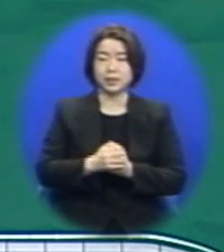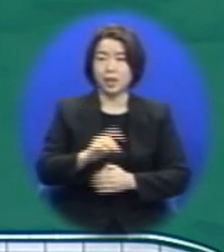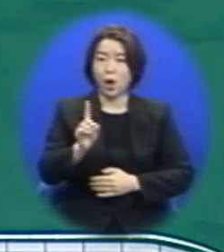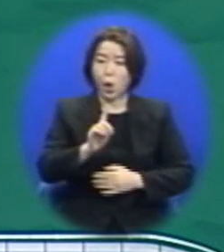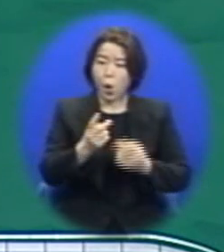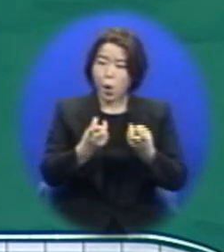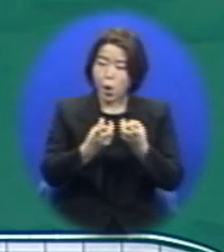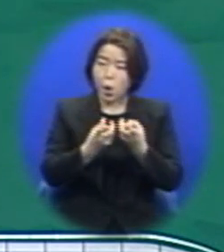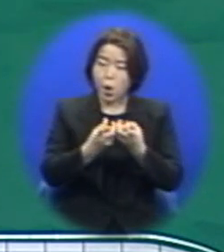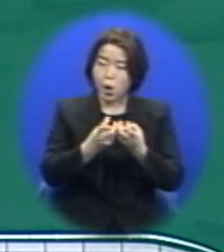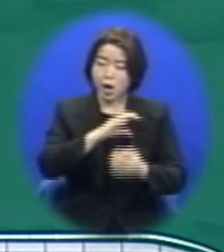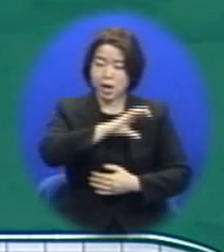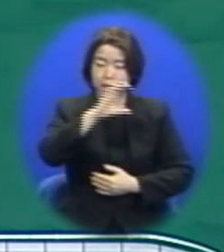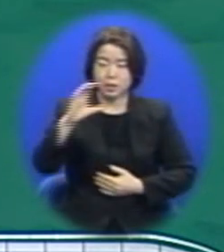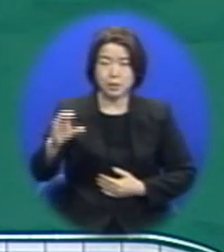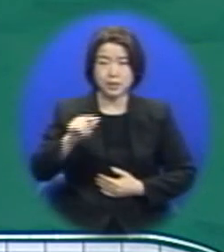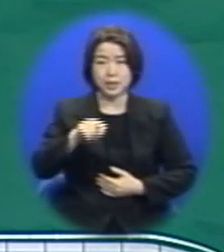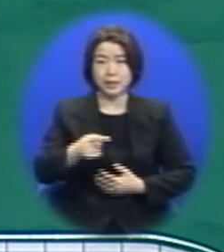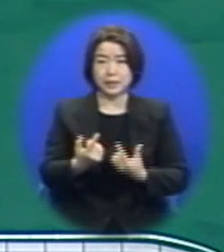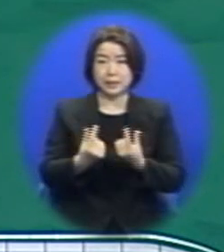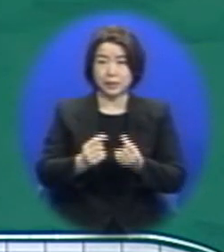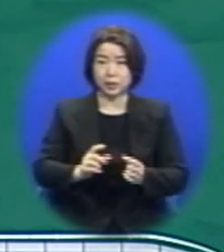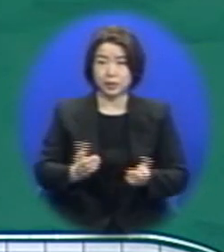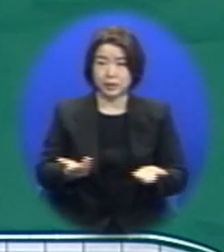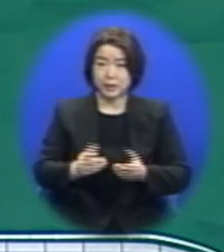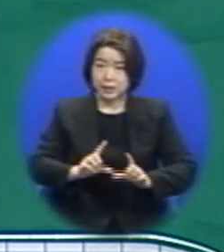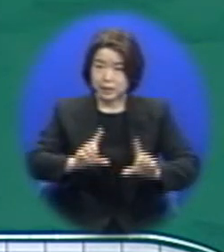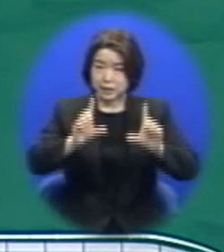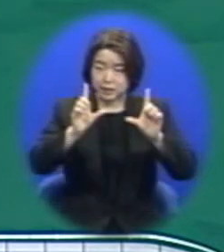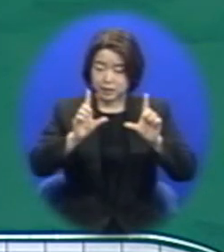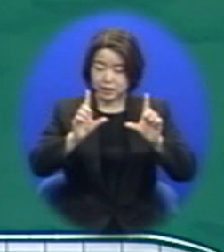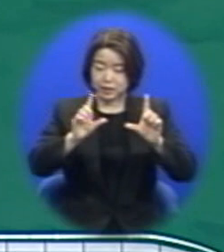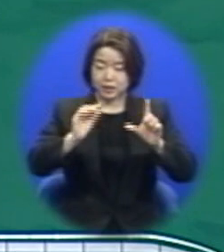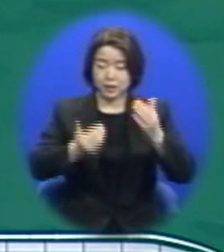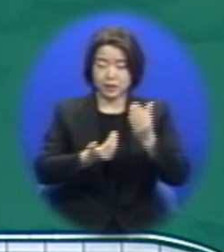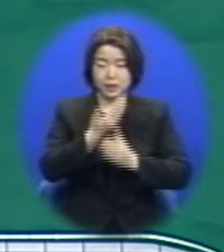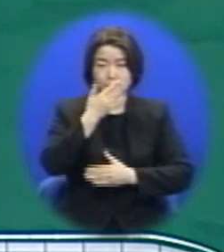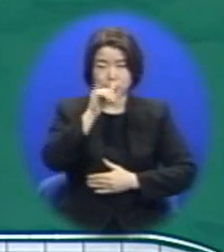어떻게 크리스마스 때 그런 일이 일어나나 싶은 생각이 들 정도입니다.